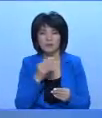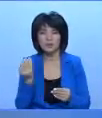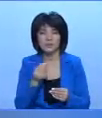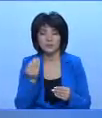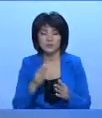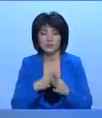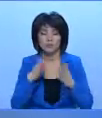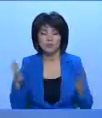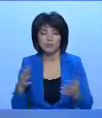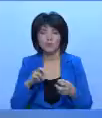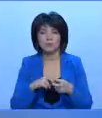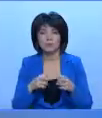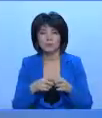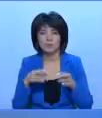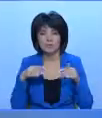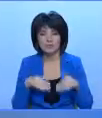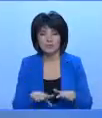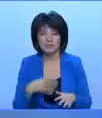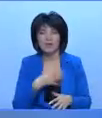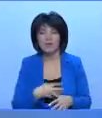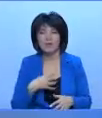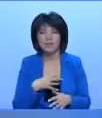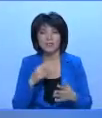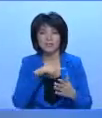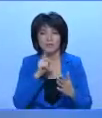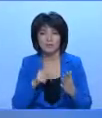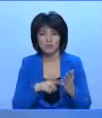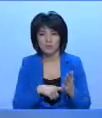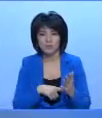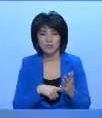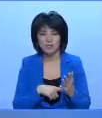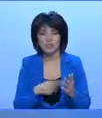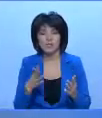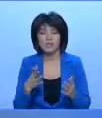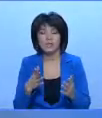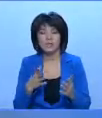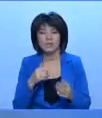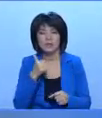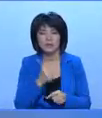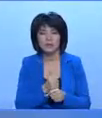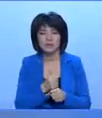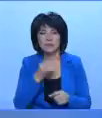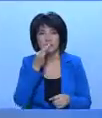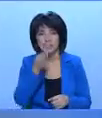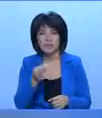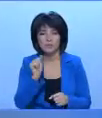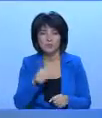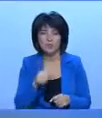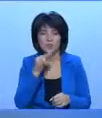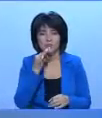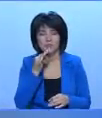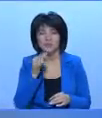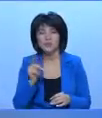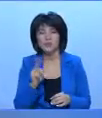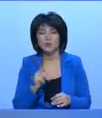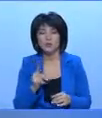арттыру мәселесіне қатысты бірнеше маңызды ұсынысын жеткізді. Атап айтқанда, шекара маңы ынтымақтастығы бағдарламасын әзірлеуді ұсынды